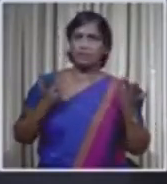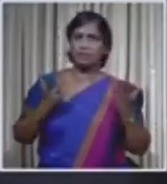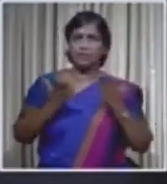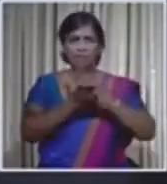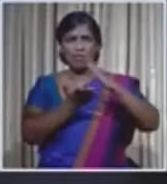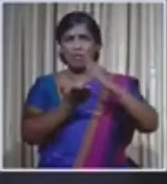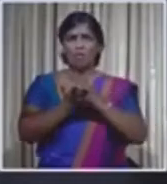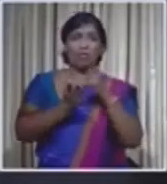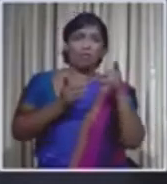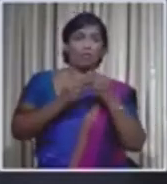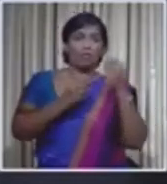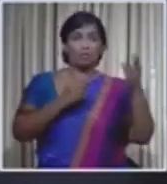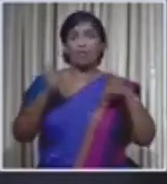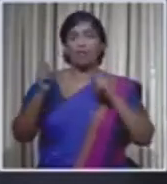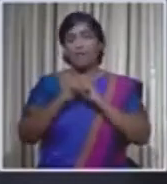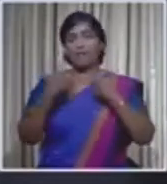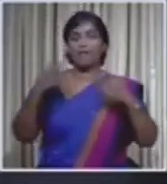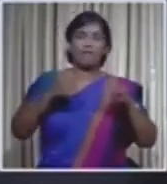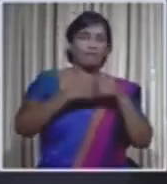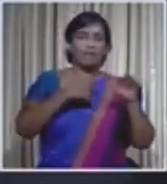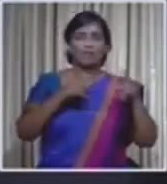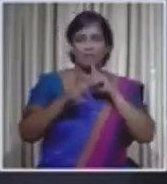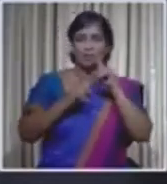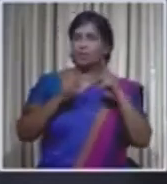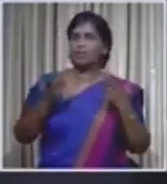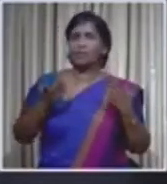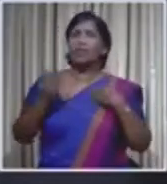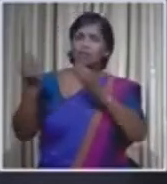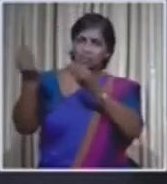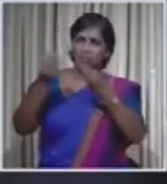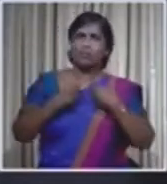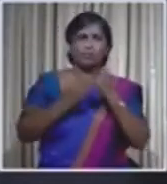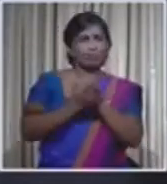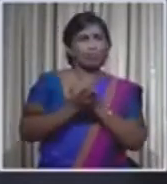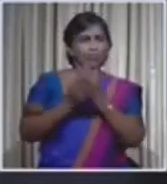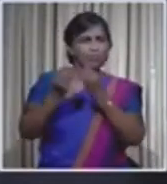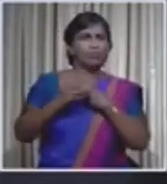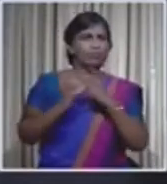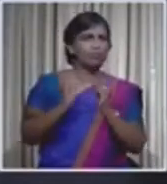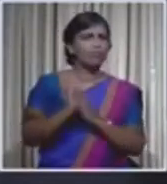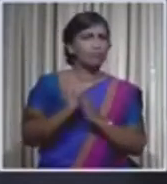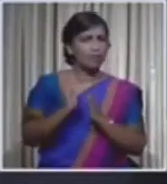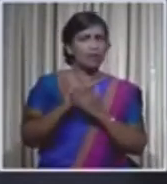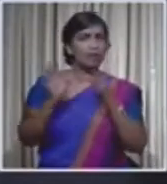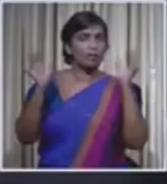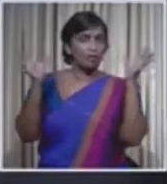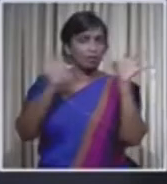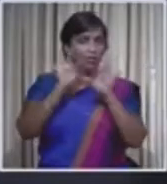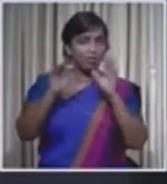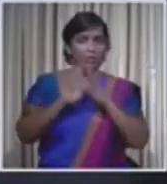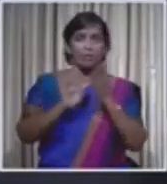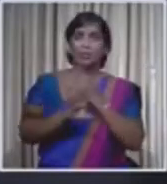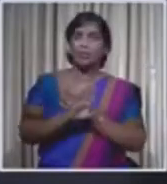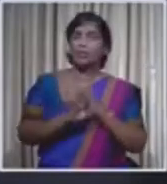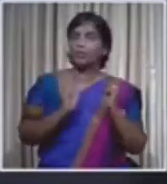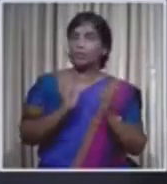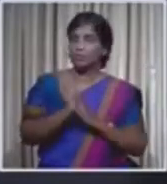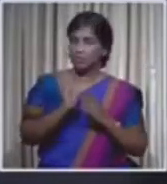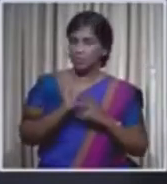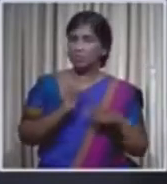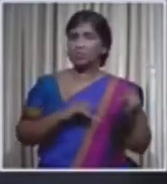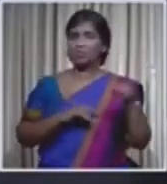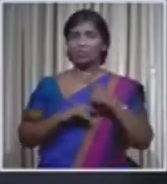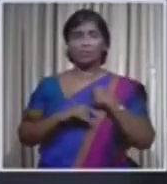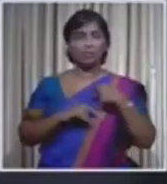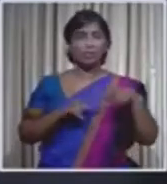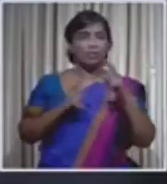අංශ වලින් කියන මේක සිදු වුණා අරක සිදු වුණා කියලා මේක ලැබලා දෙන්න මොකද මේ කොමිෂම පත් කරන්න ඉස්සෙල්ලා මේ සභාවේ අපි